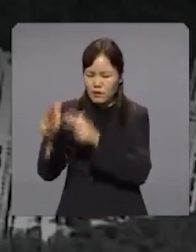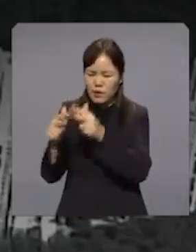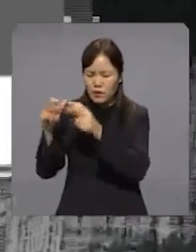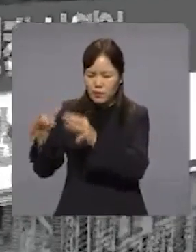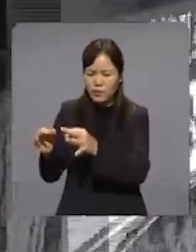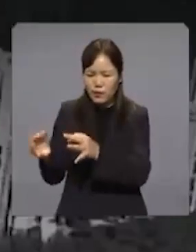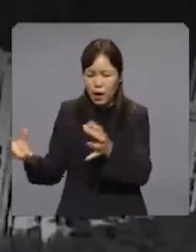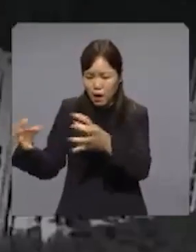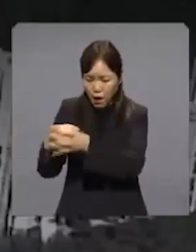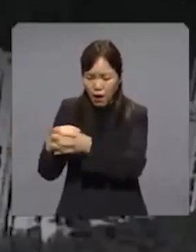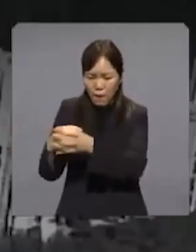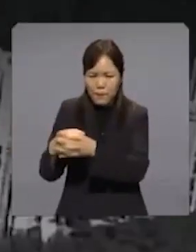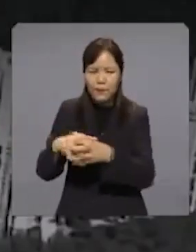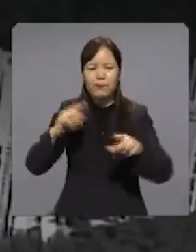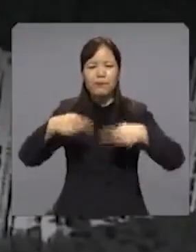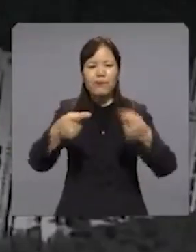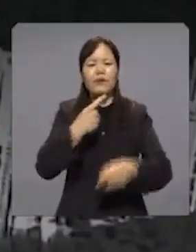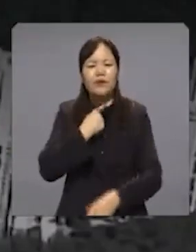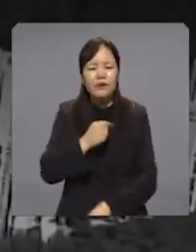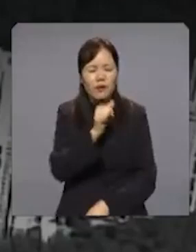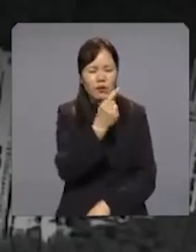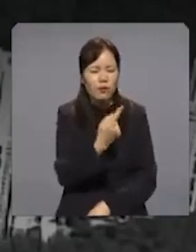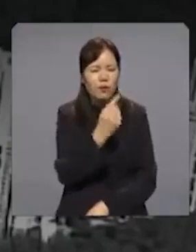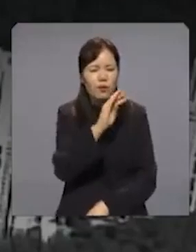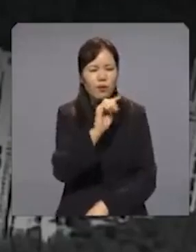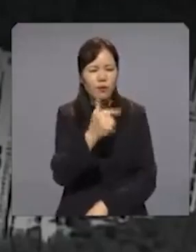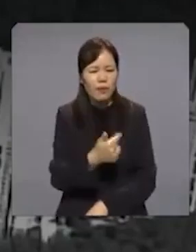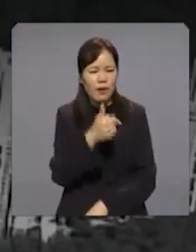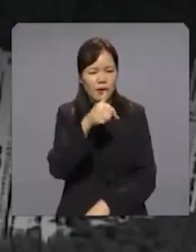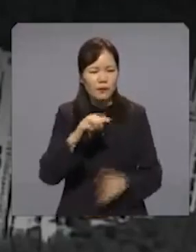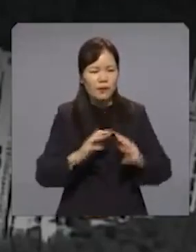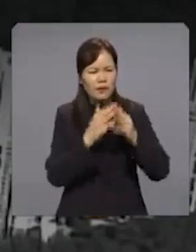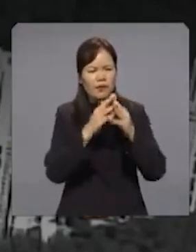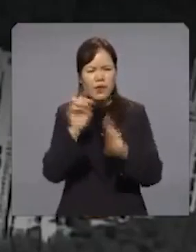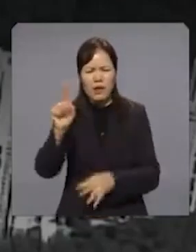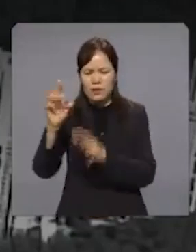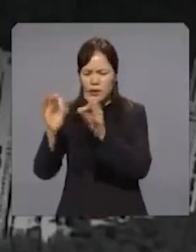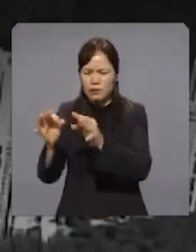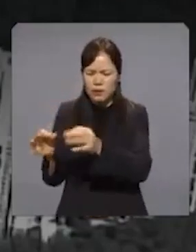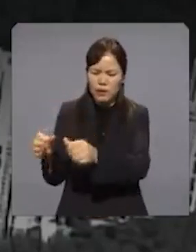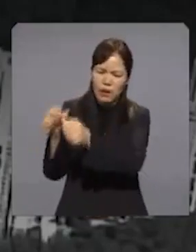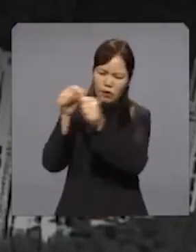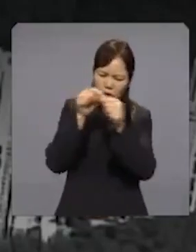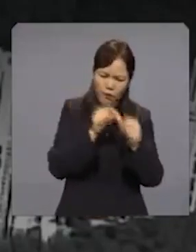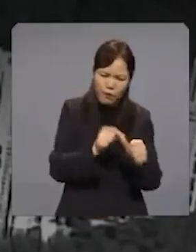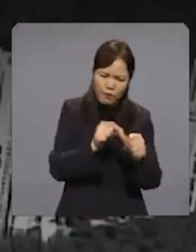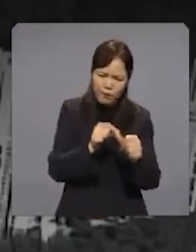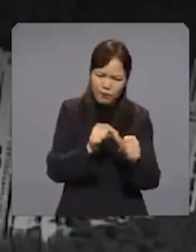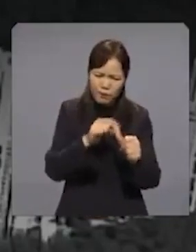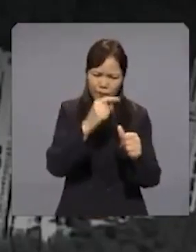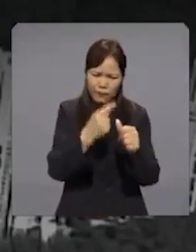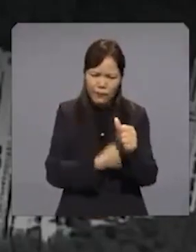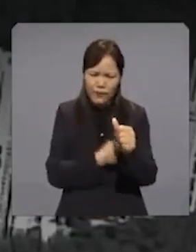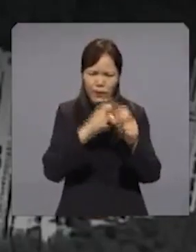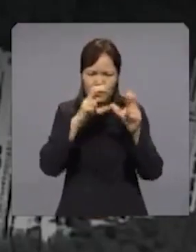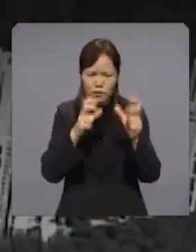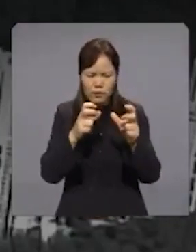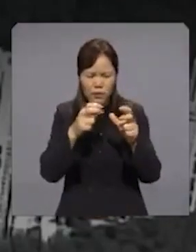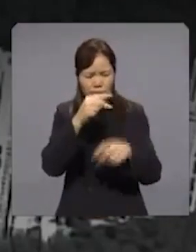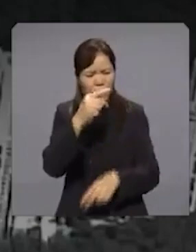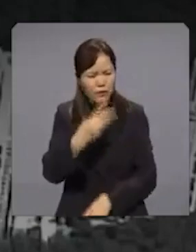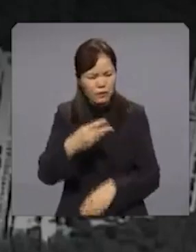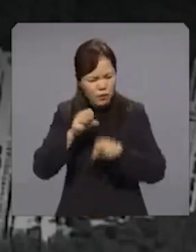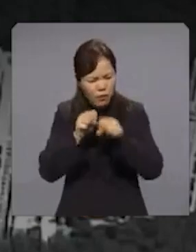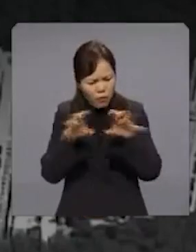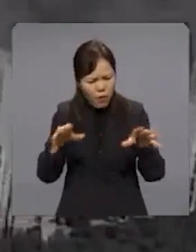등이 참여했는데 호반건설이 하나은행 영입을 시도해 성남의들이 와해 위기에 놓이자 화천대유 대주주